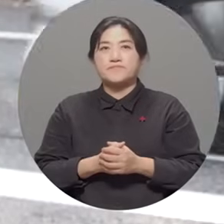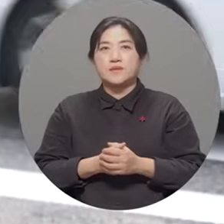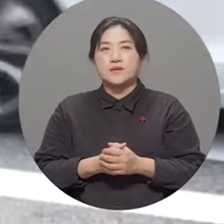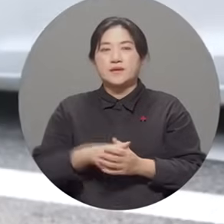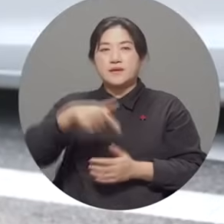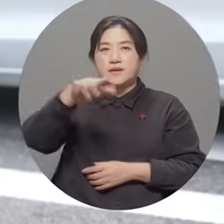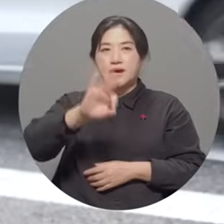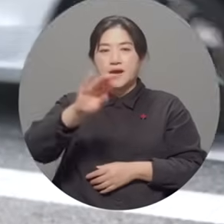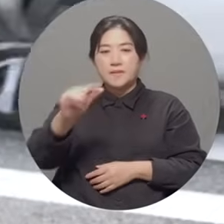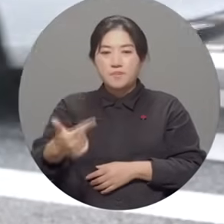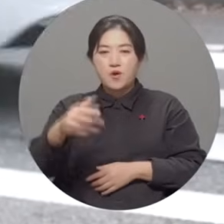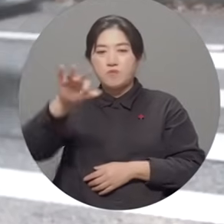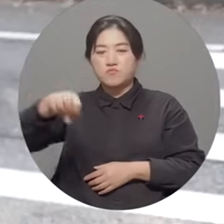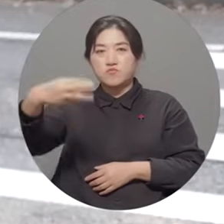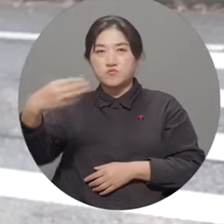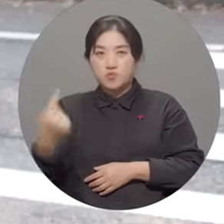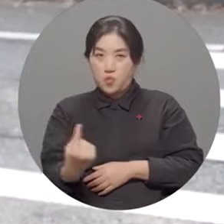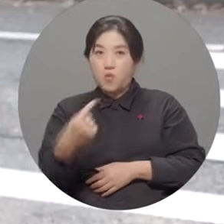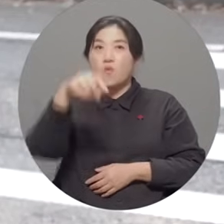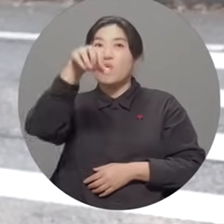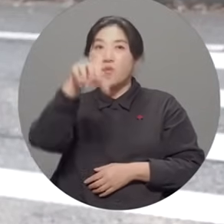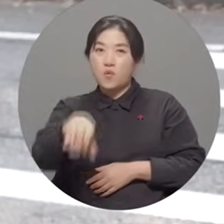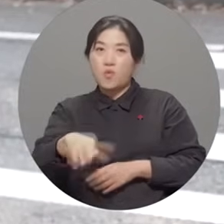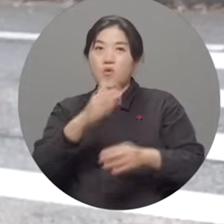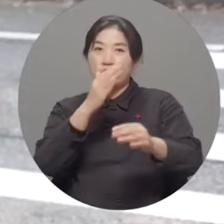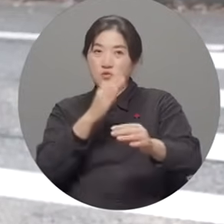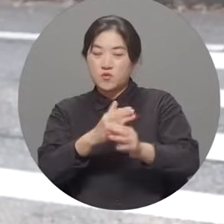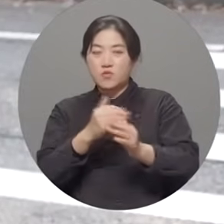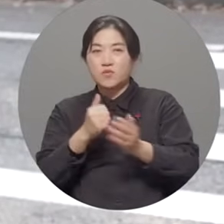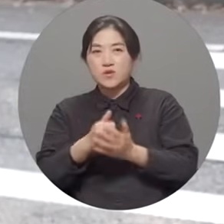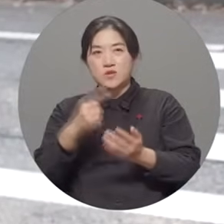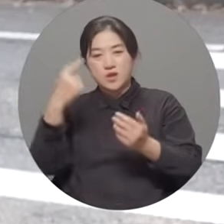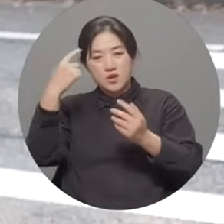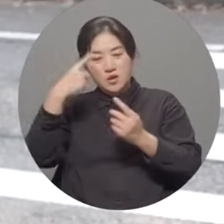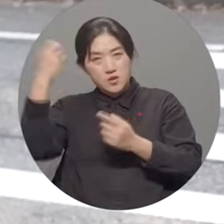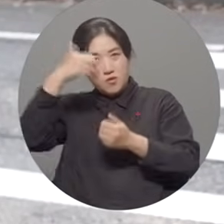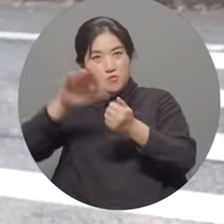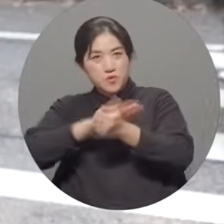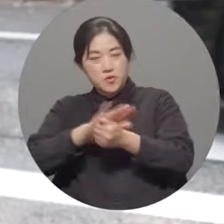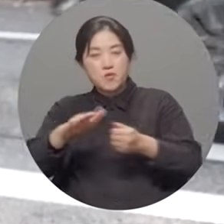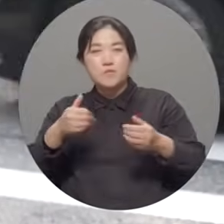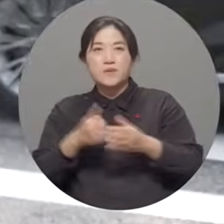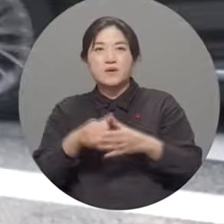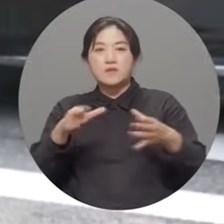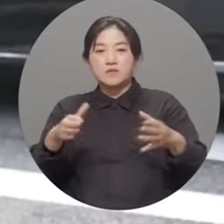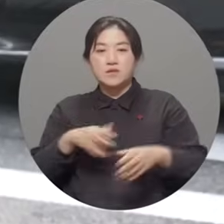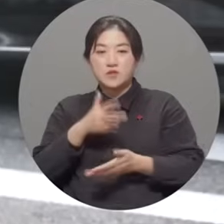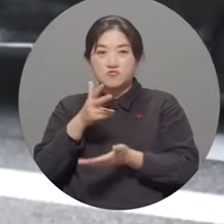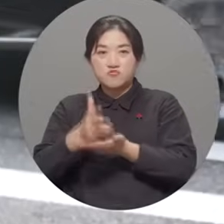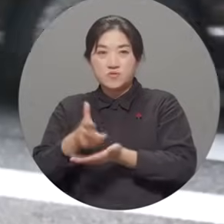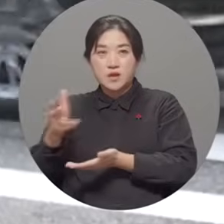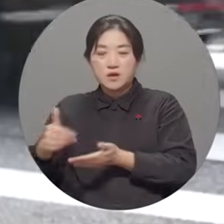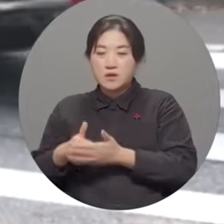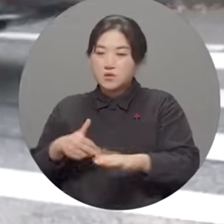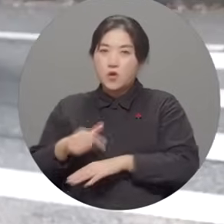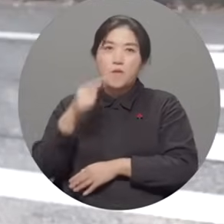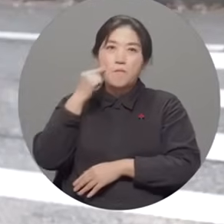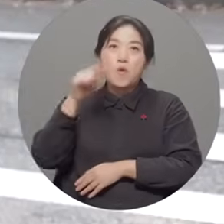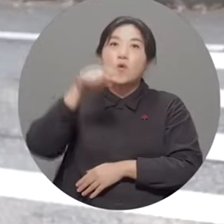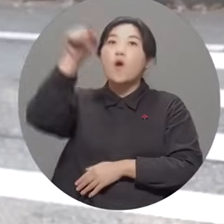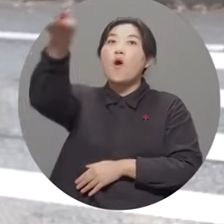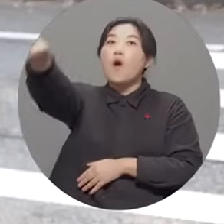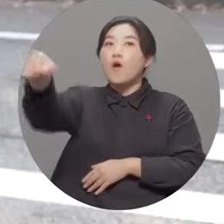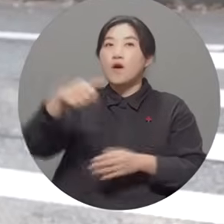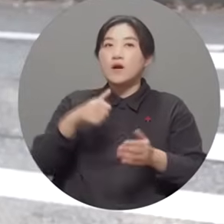강변북로 한복판에 위치한 성수대교 참사 위령비 주차장인데요. 여기까지는 도보로 올 수 없습니다. 건너편이 위령비인데